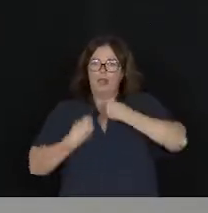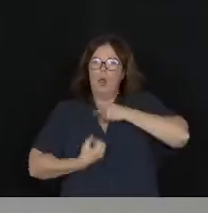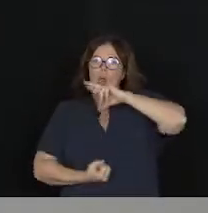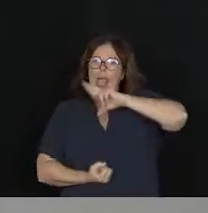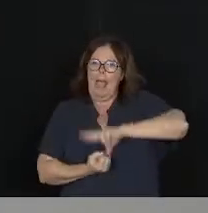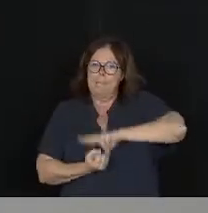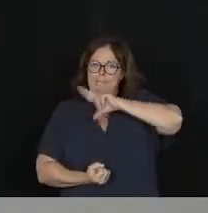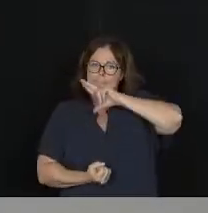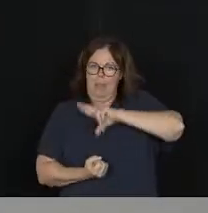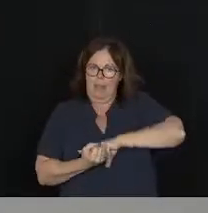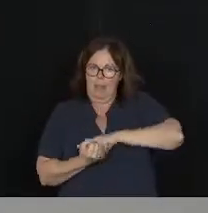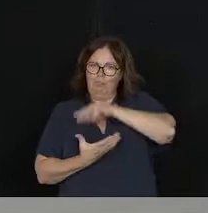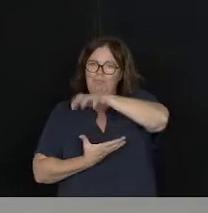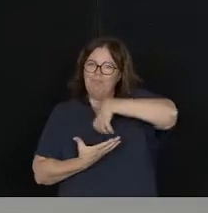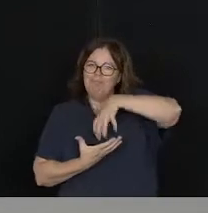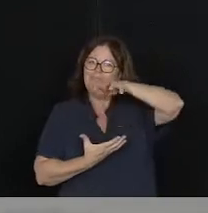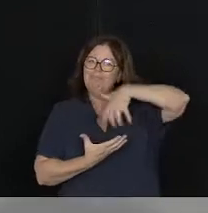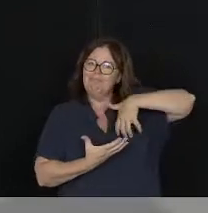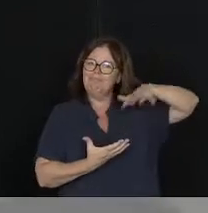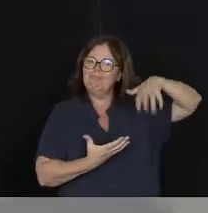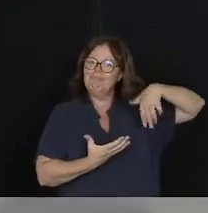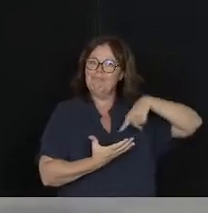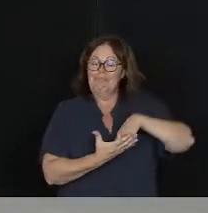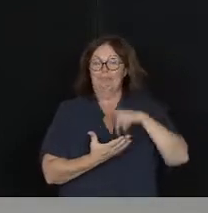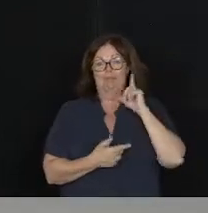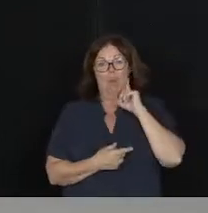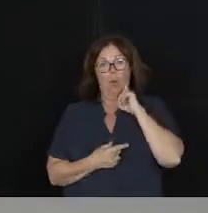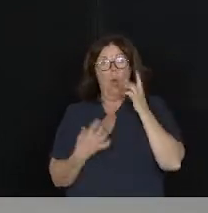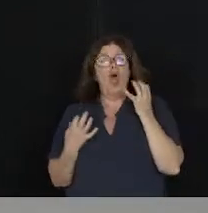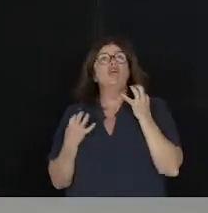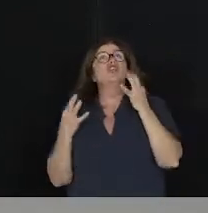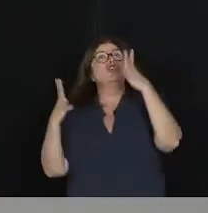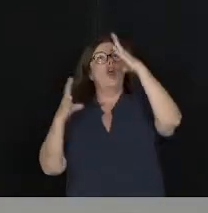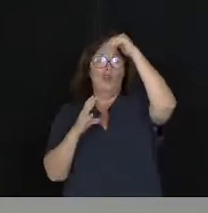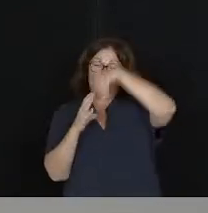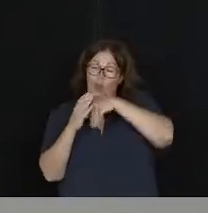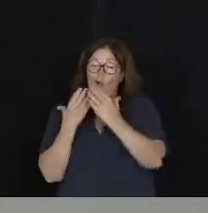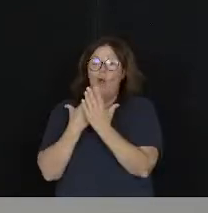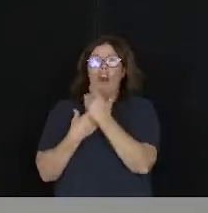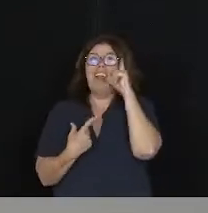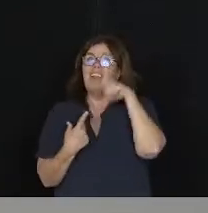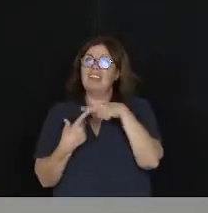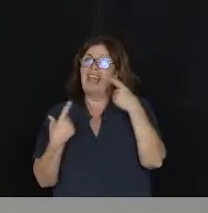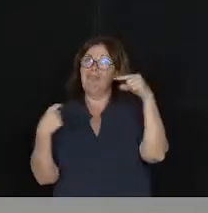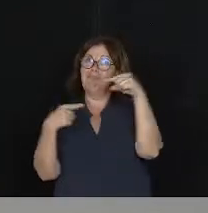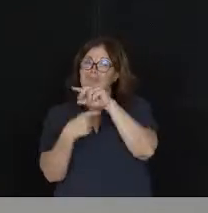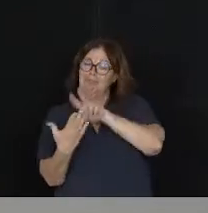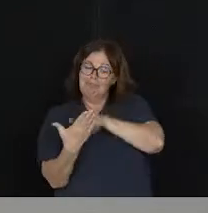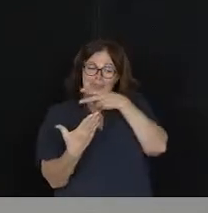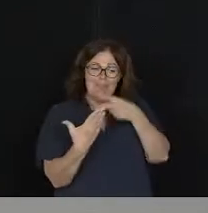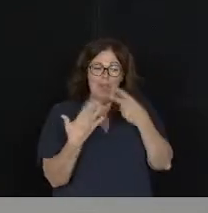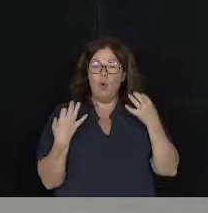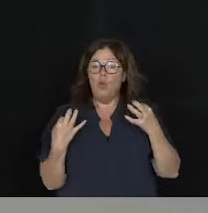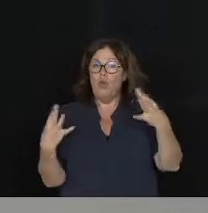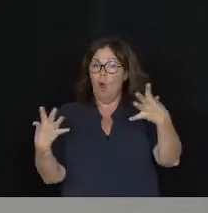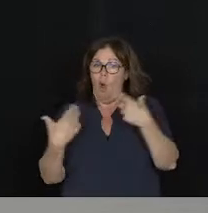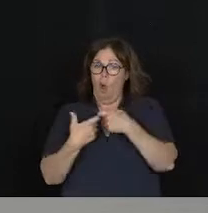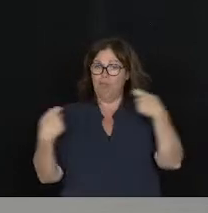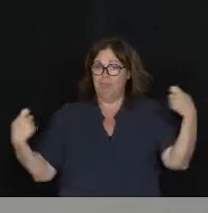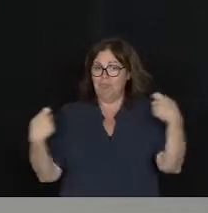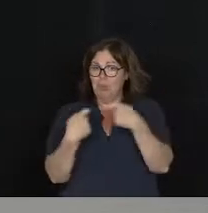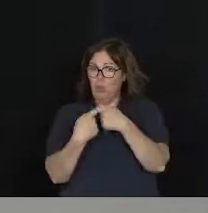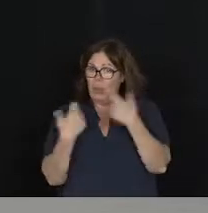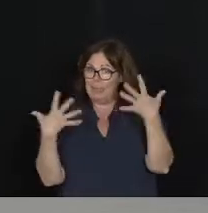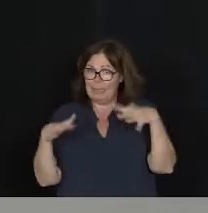que dans l'interaction épistolaire, le temps mesure autre chose que la durée. Il permet de situer l'événement,